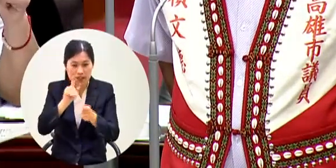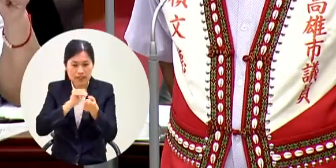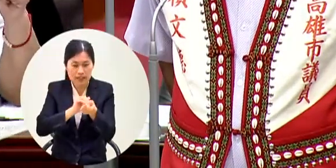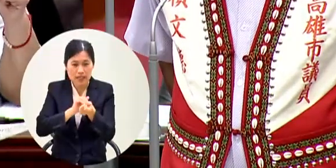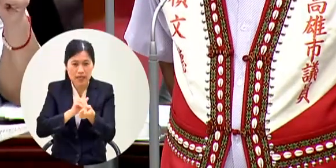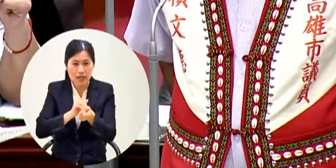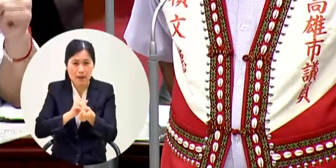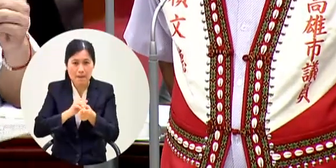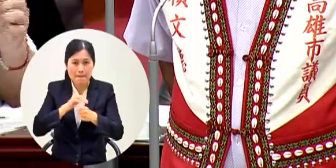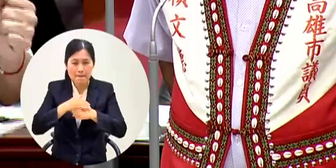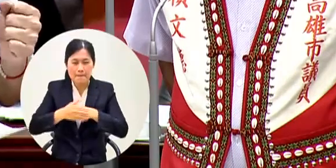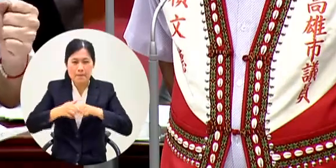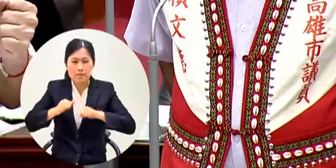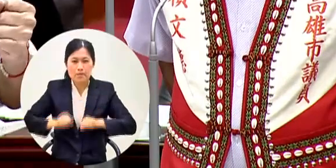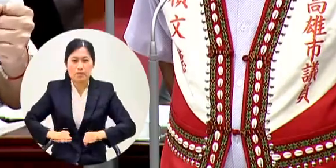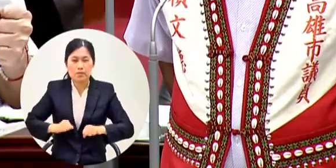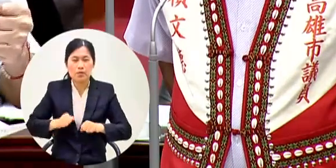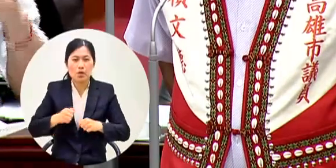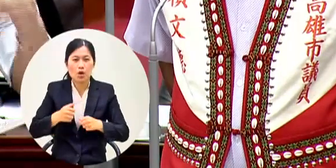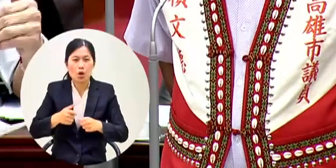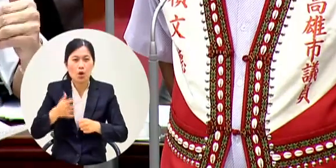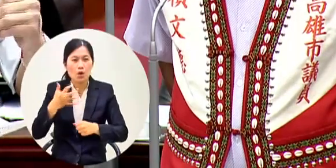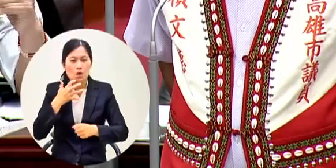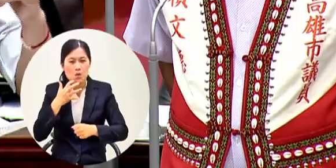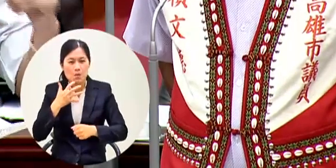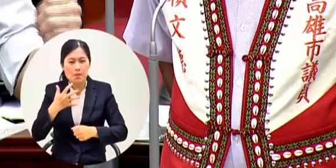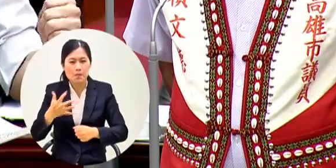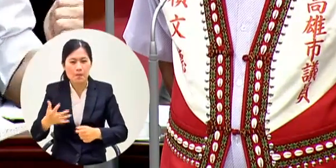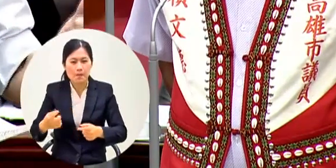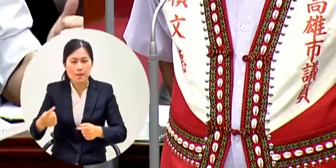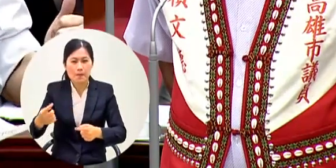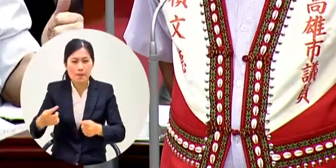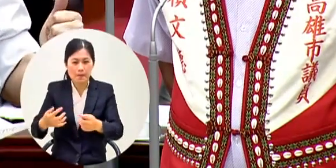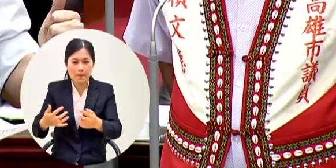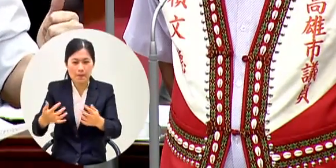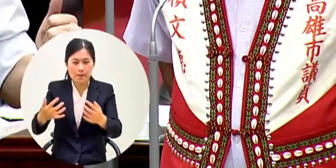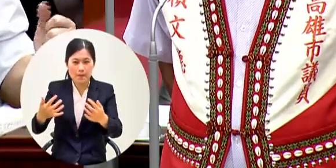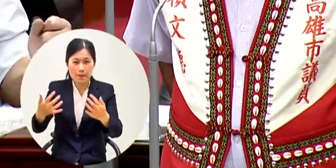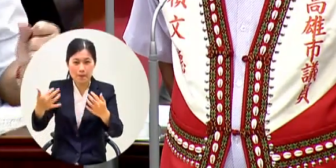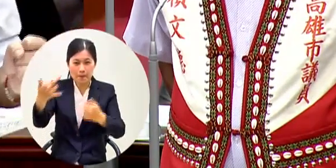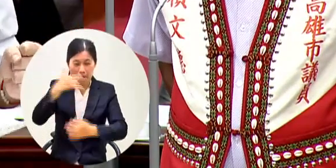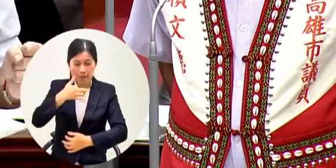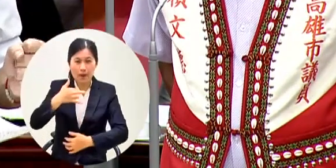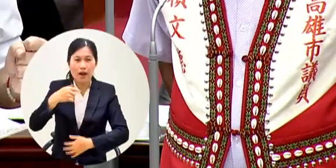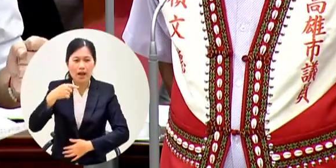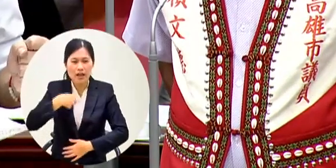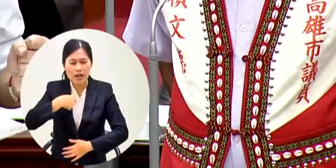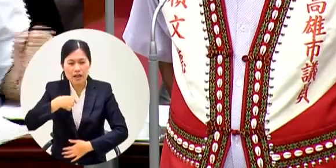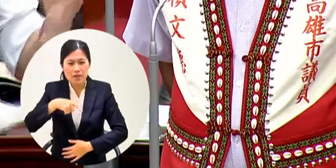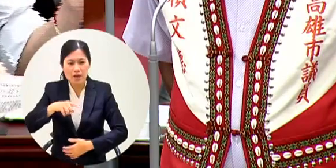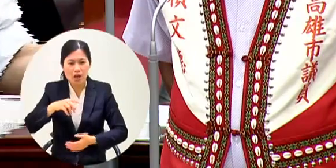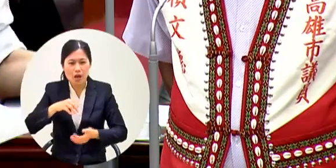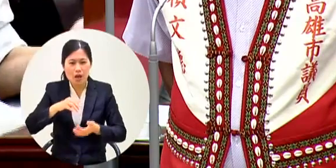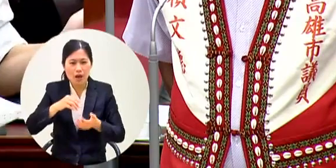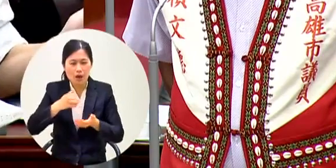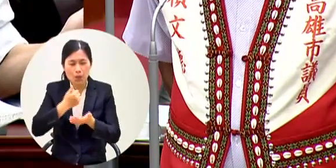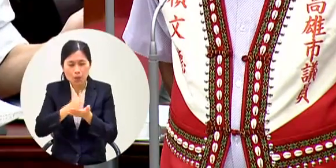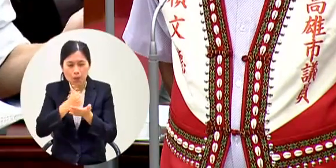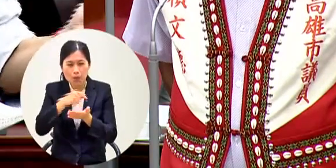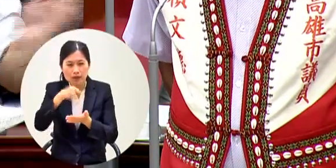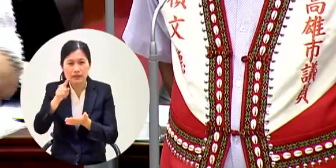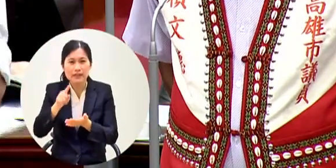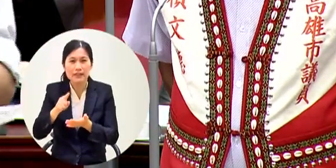单。昨天下晚上第一个团叫医疗保健团来到高雄，20多位从澳